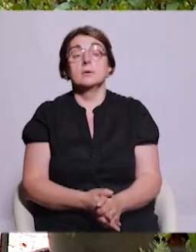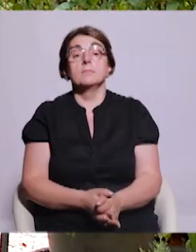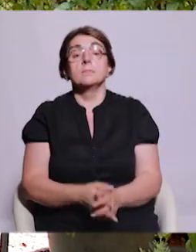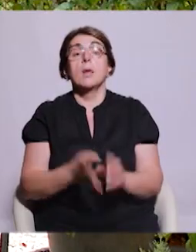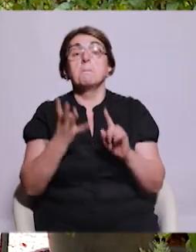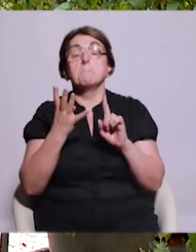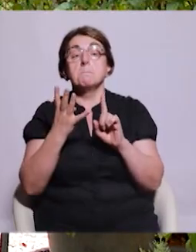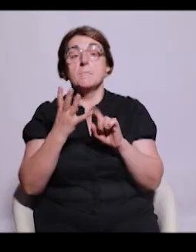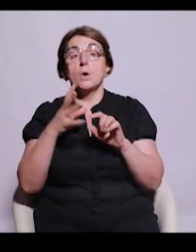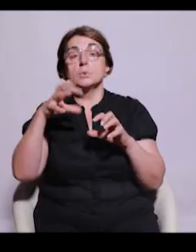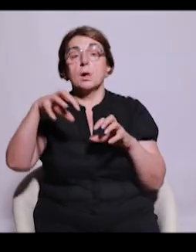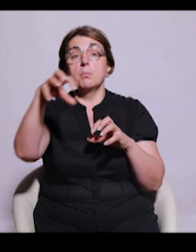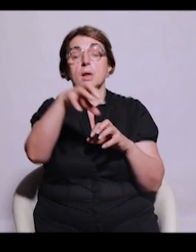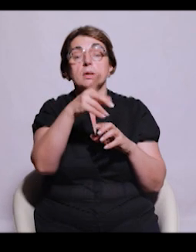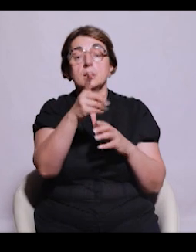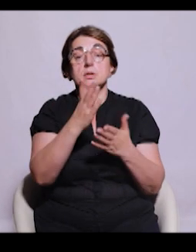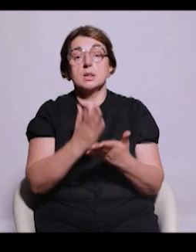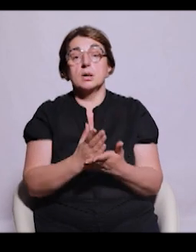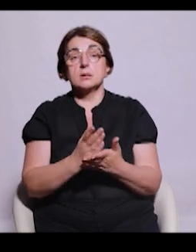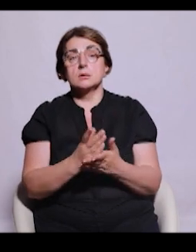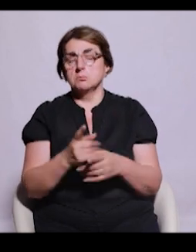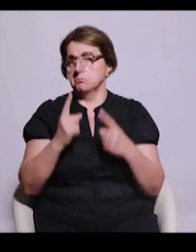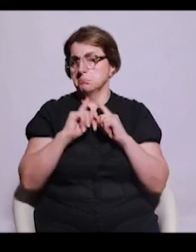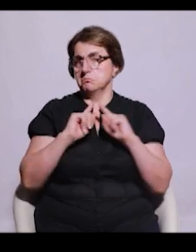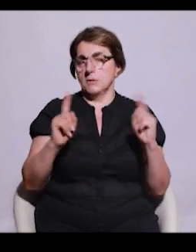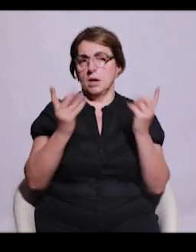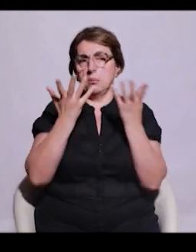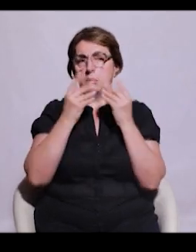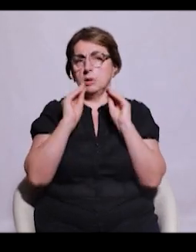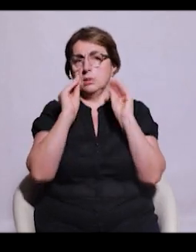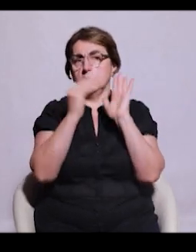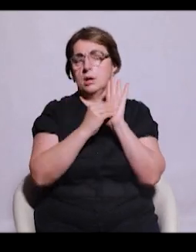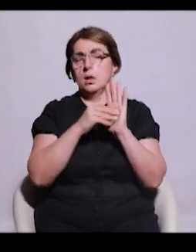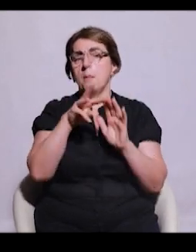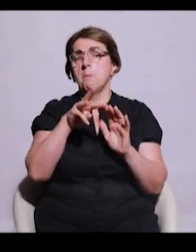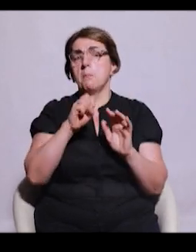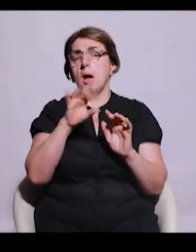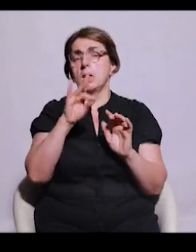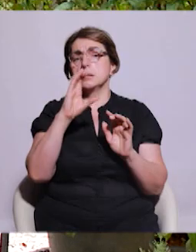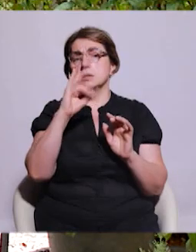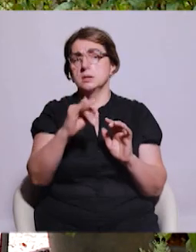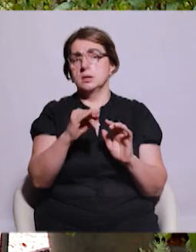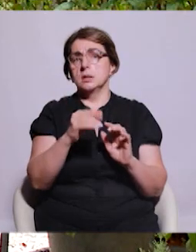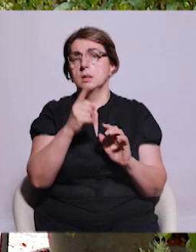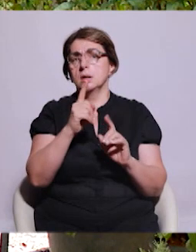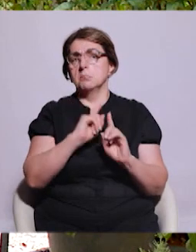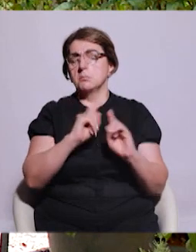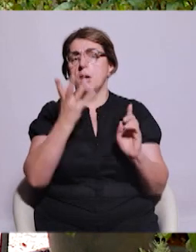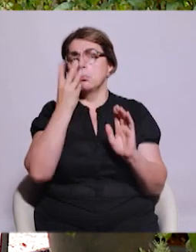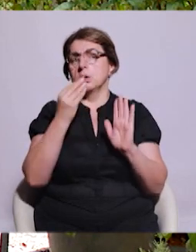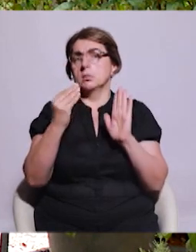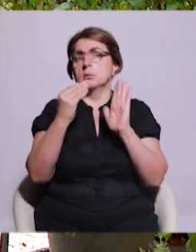გადავიდეთ მეოთხე პლანეტაზე, რომელსაც აი ესეთი უჩვეულო შეფერილობა აქვს. ეს მარსია. მარსს